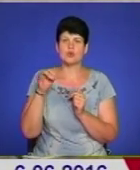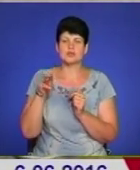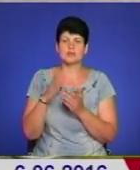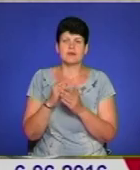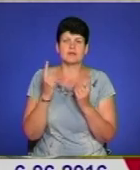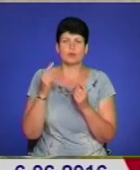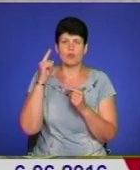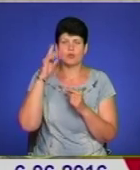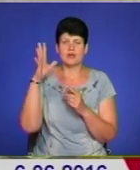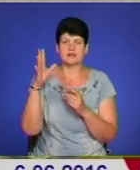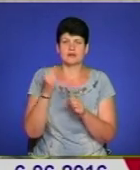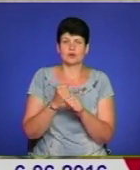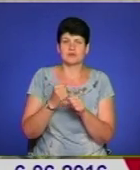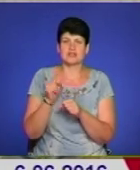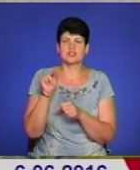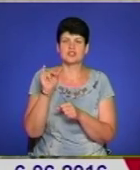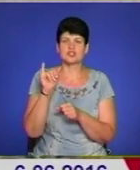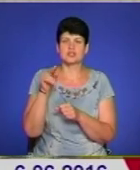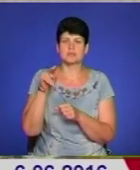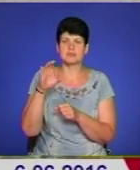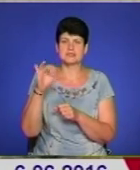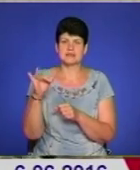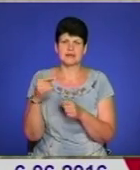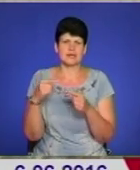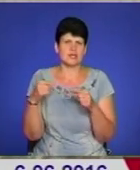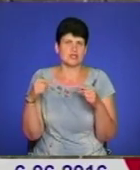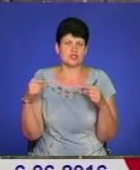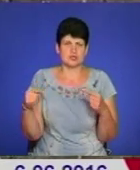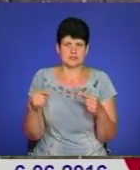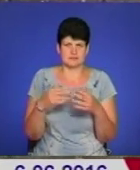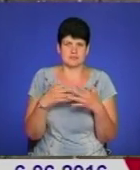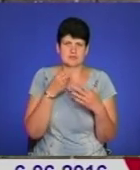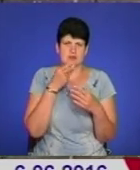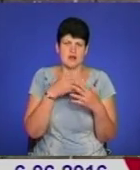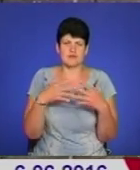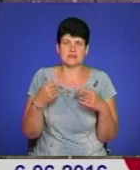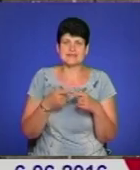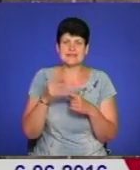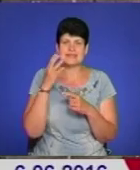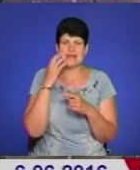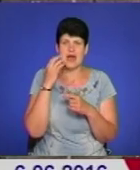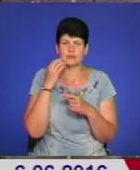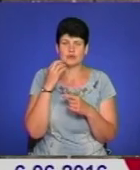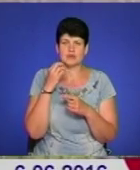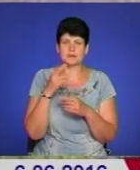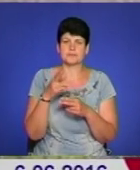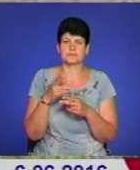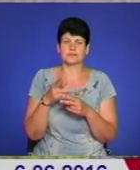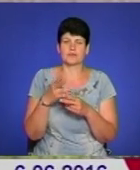виготовлення чіпсів і будь-яких інших кулінарних страв. Ці яблука достигають у кінці вересня